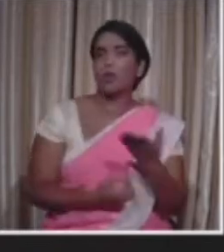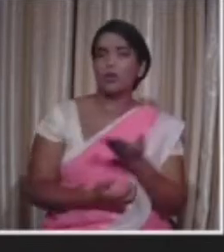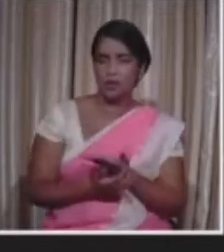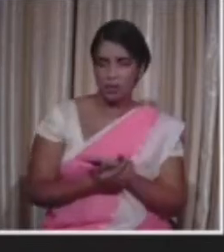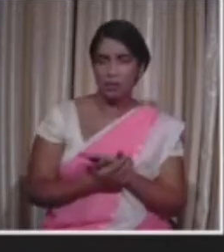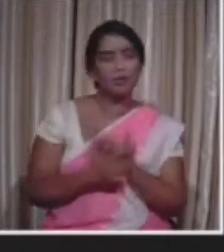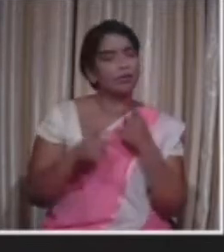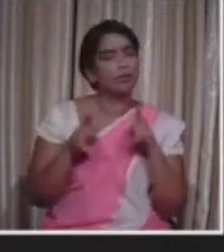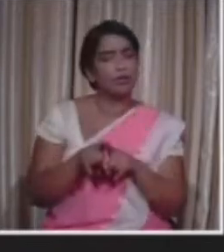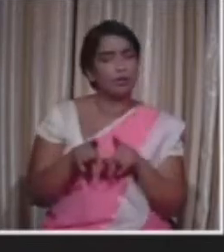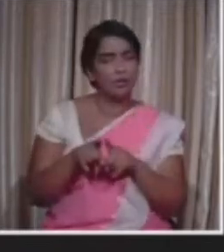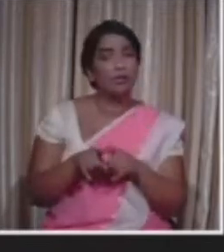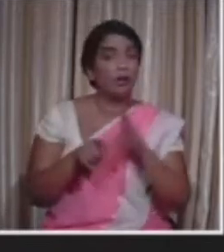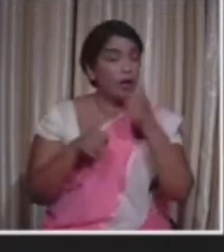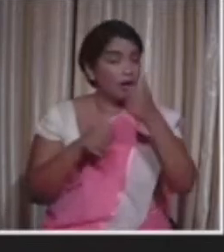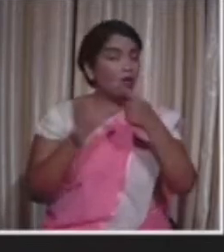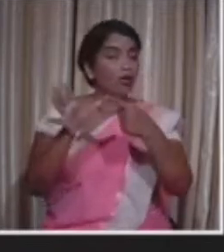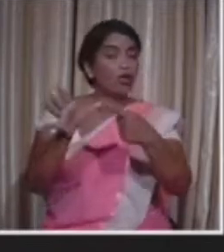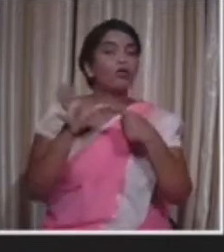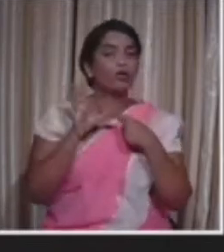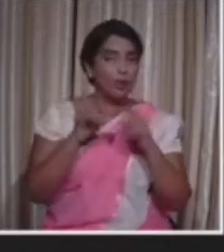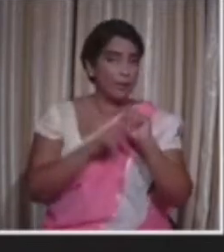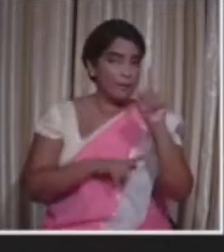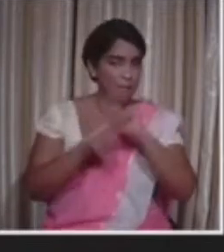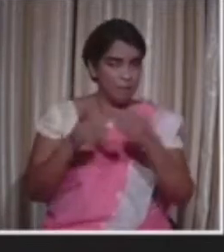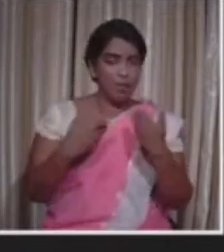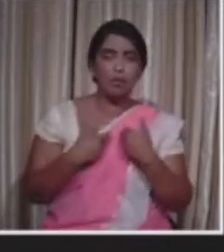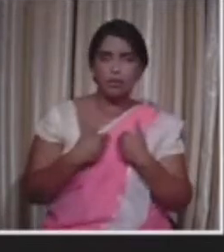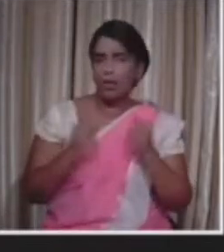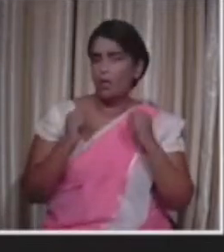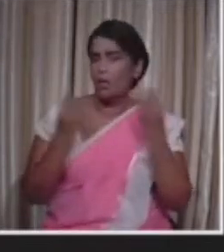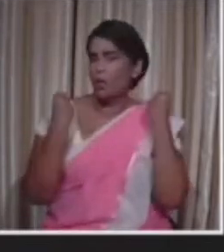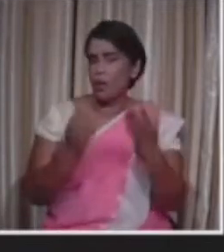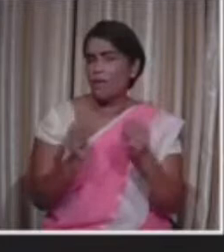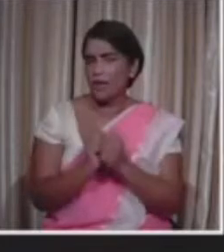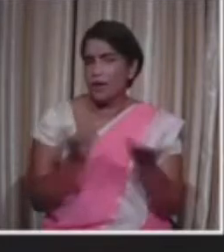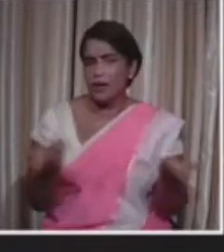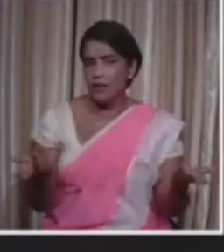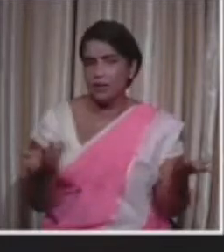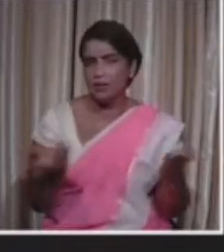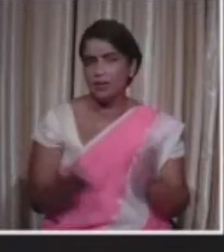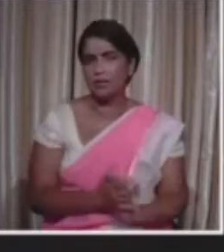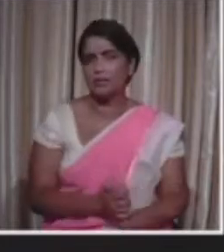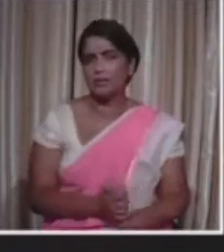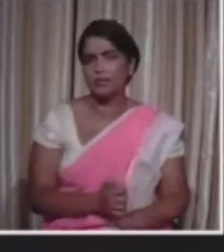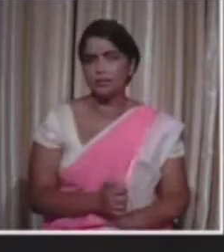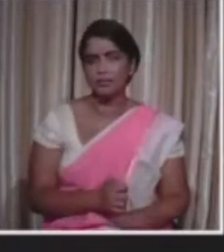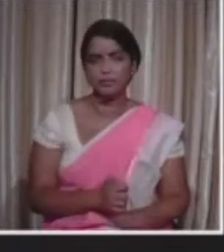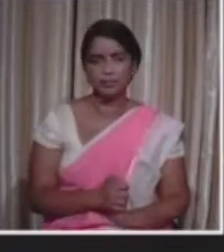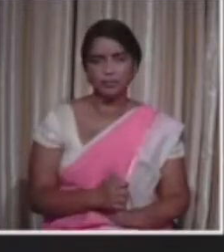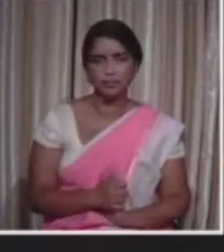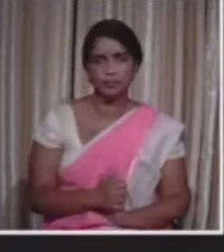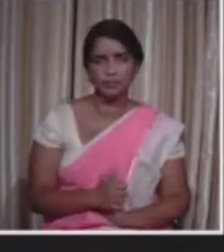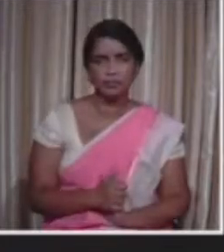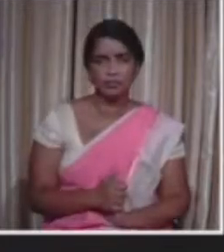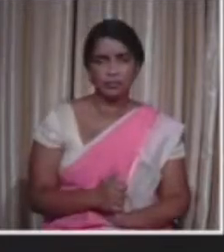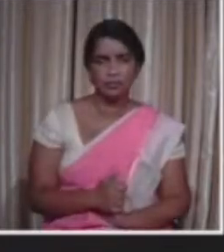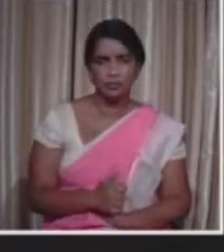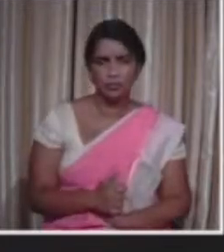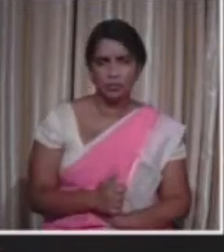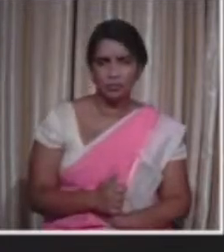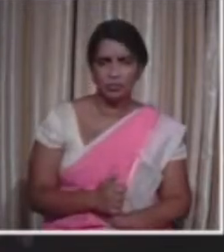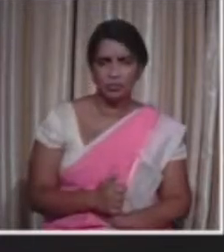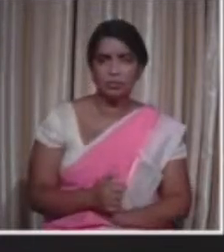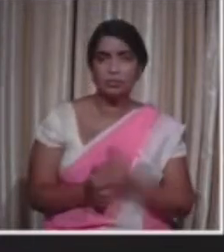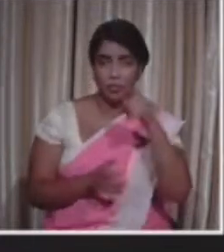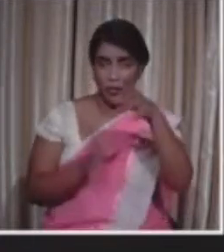ඒක නිසා මේකට හරි උත්තරයක් දෙන්න මේ පාර්ලිමේන්තුවෙන් අයි මේ අපරාධ කරේ අයිමෙ අපරාධ කරේ කරමතුමා